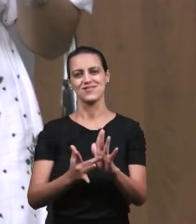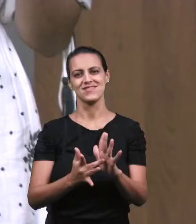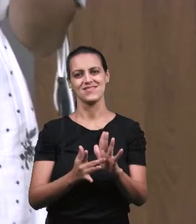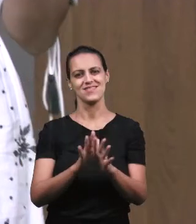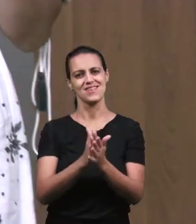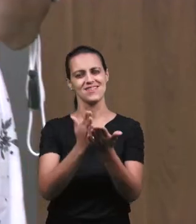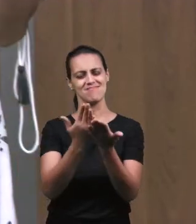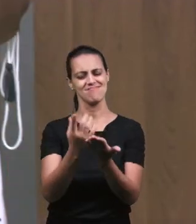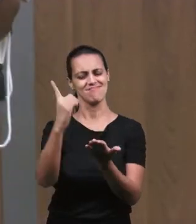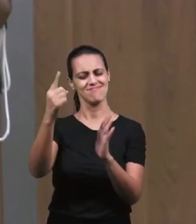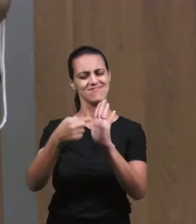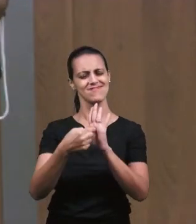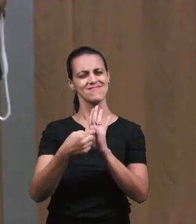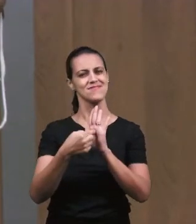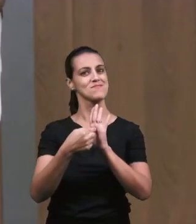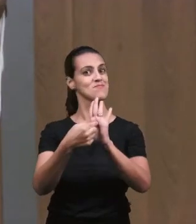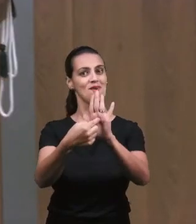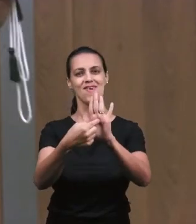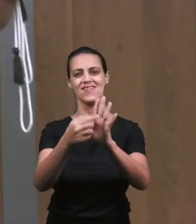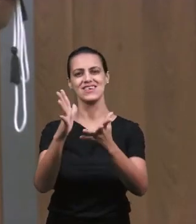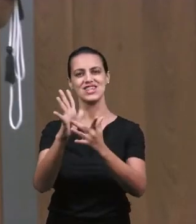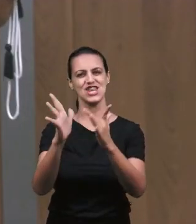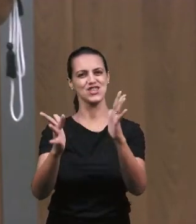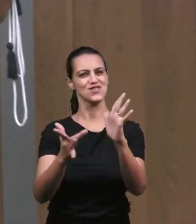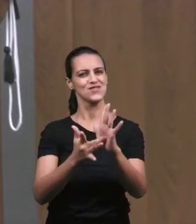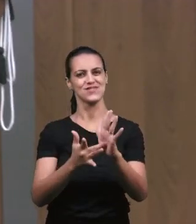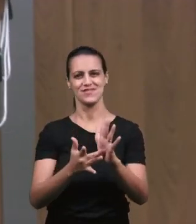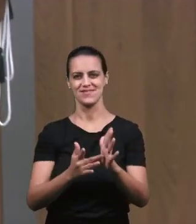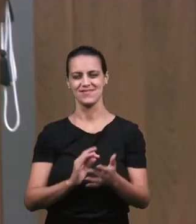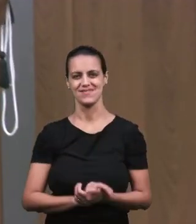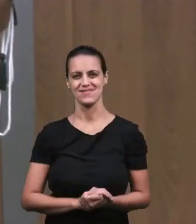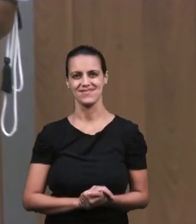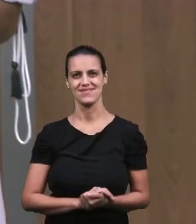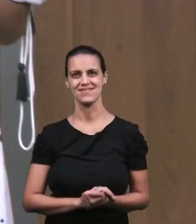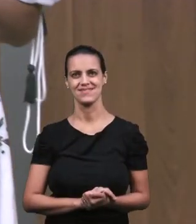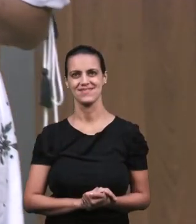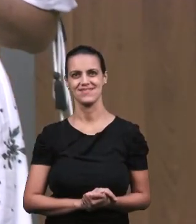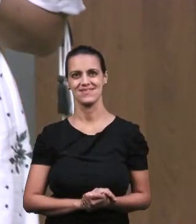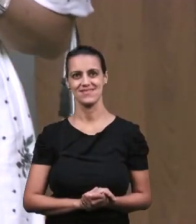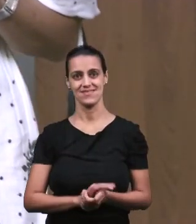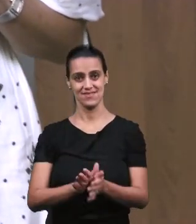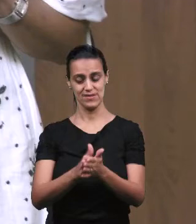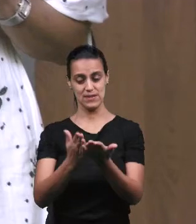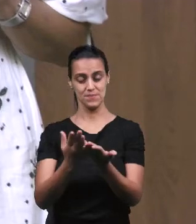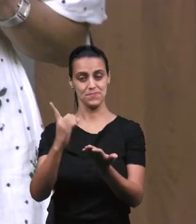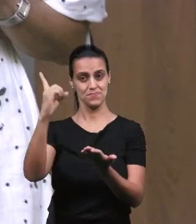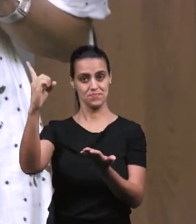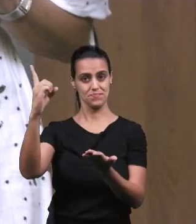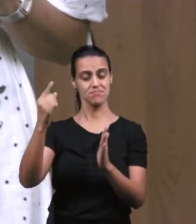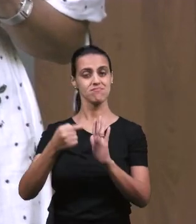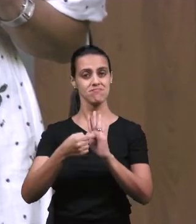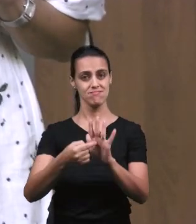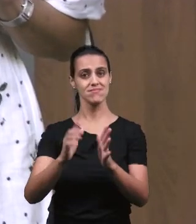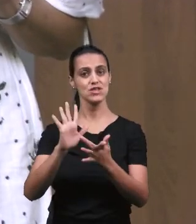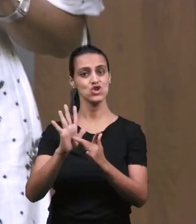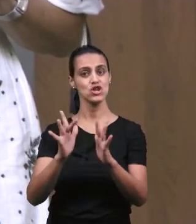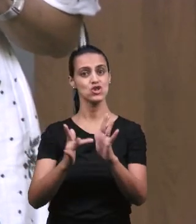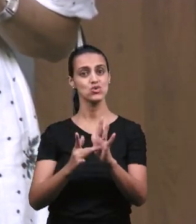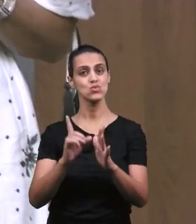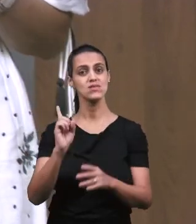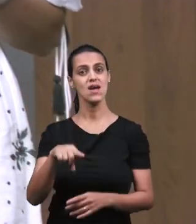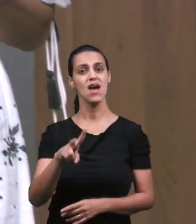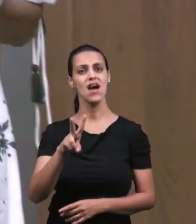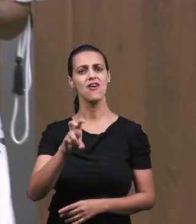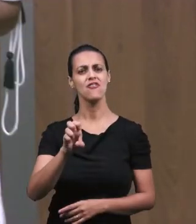parole de Dieu révèle Jésus au cœur de l'homme. La parole nous dit que Jésus était le